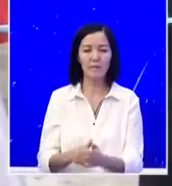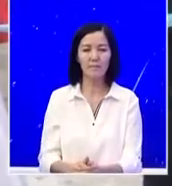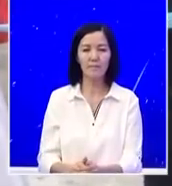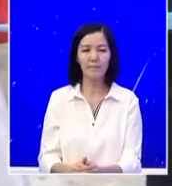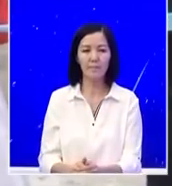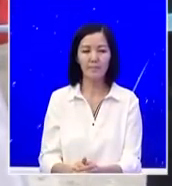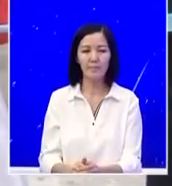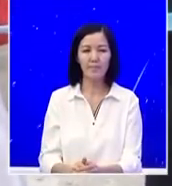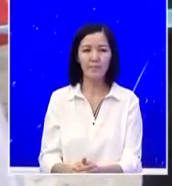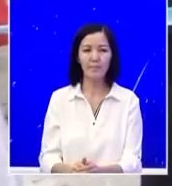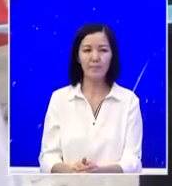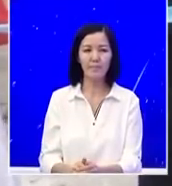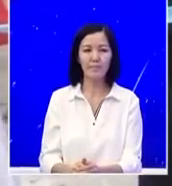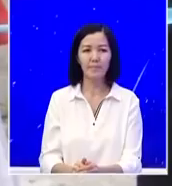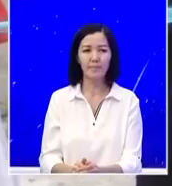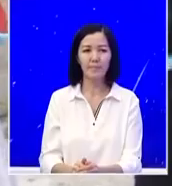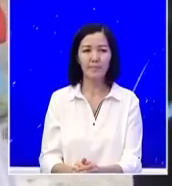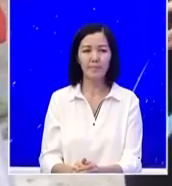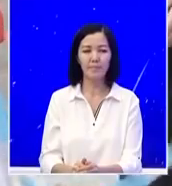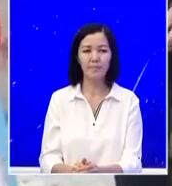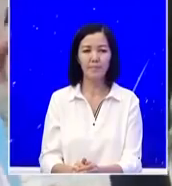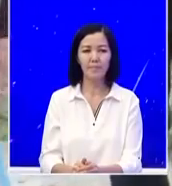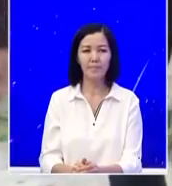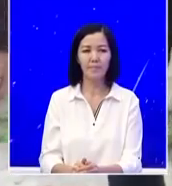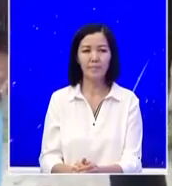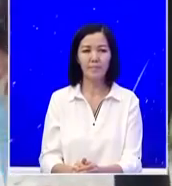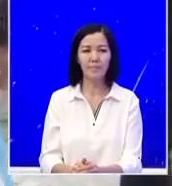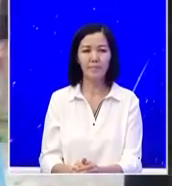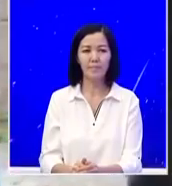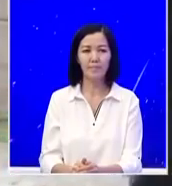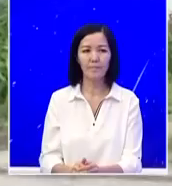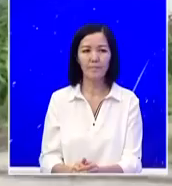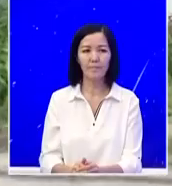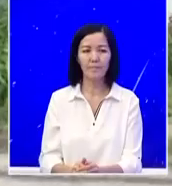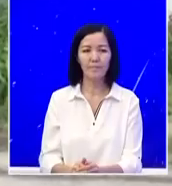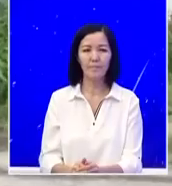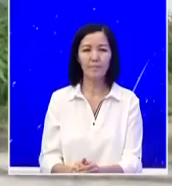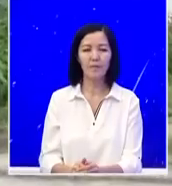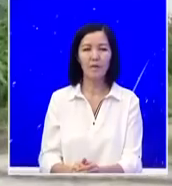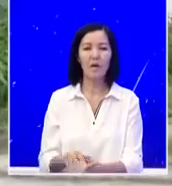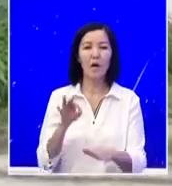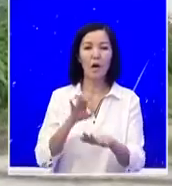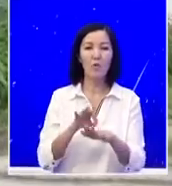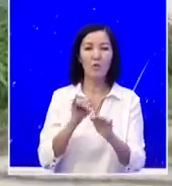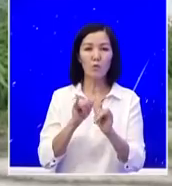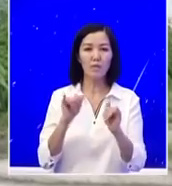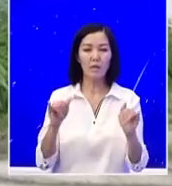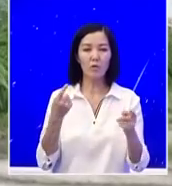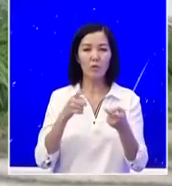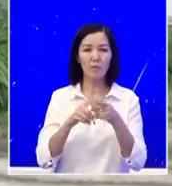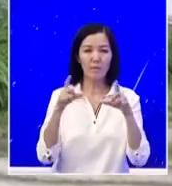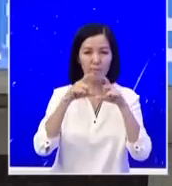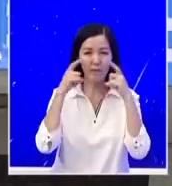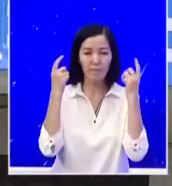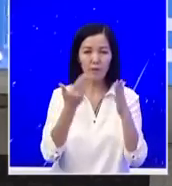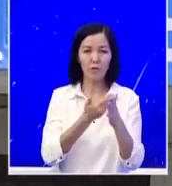Это... Тәж вирусының таралуымен бетпердеге сұраныс